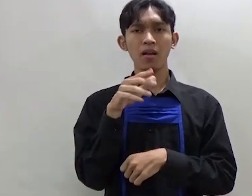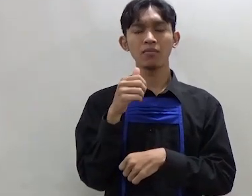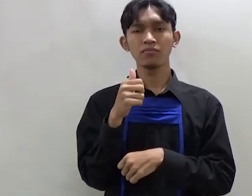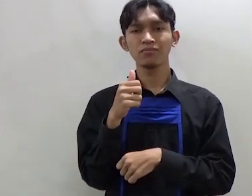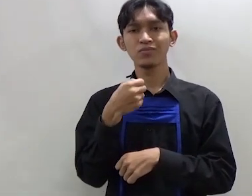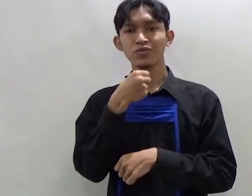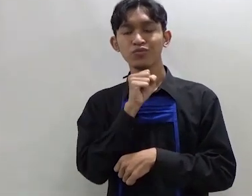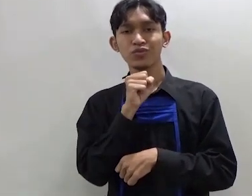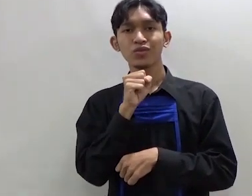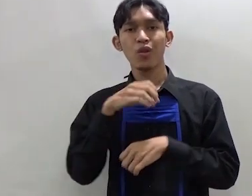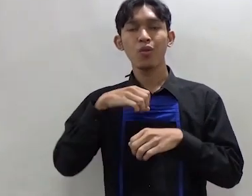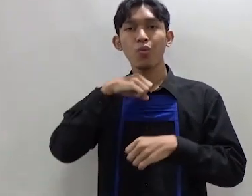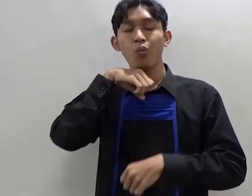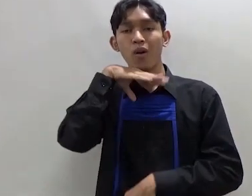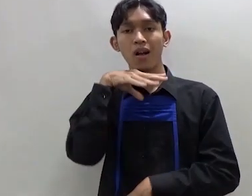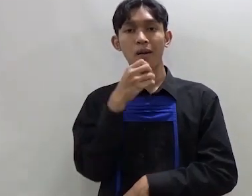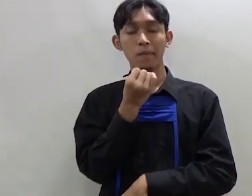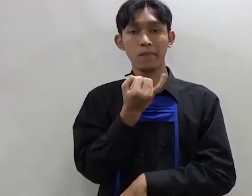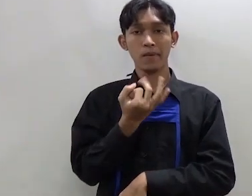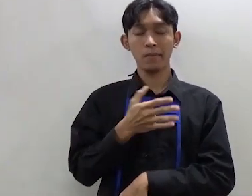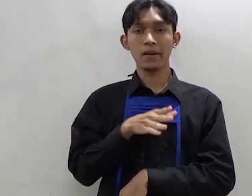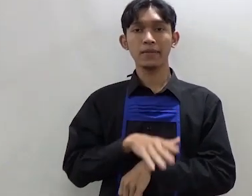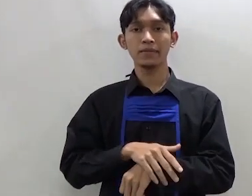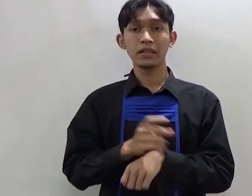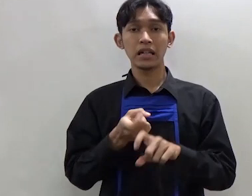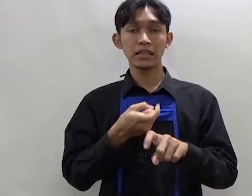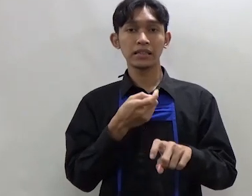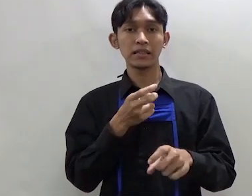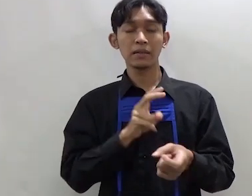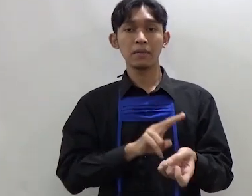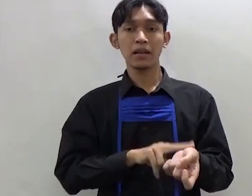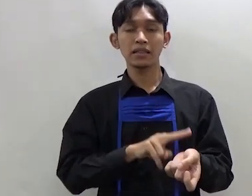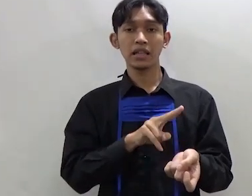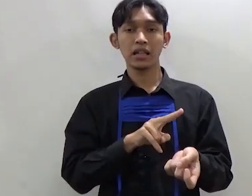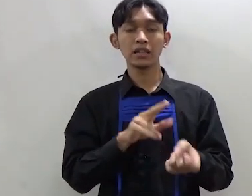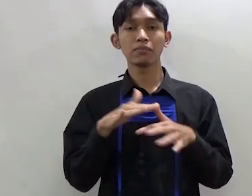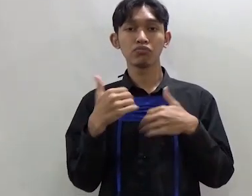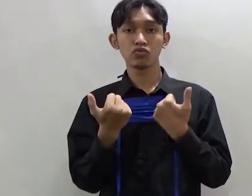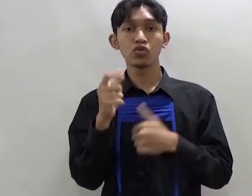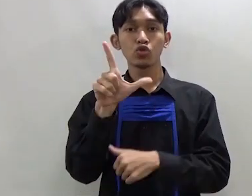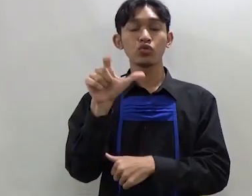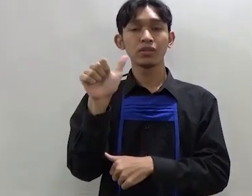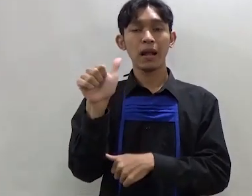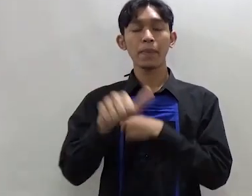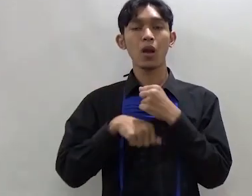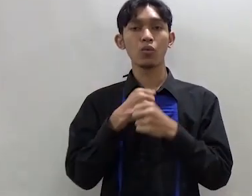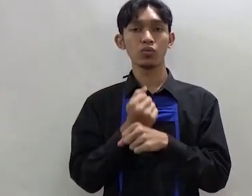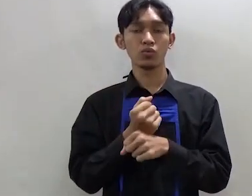269. Dan saat ini terdapat 151 pasien yang sedang